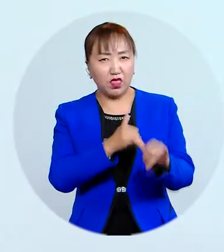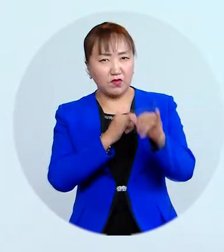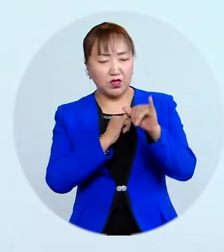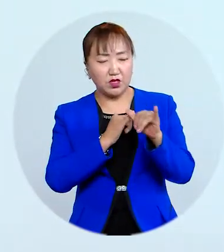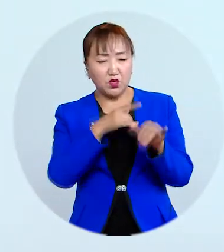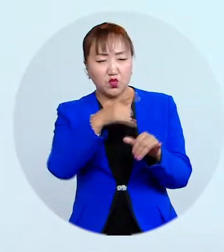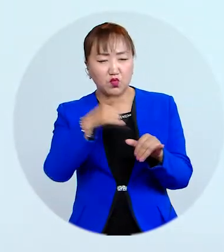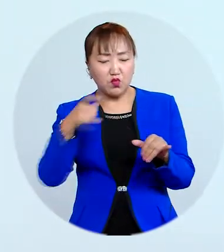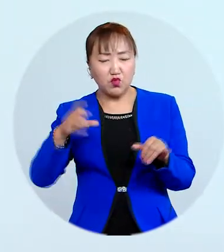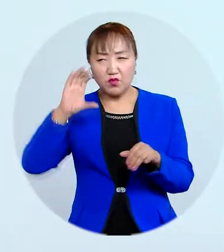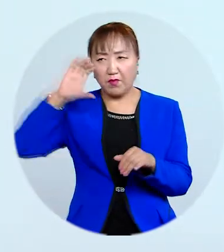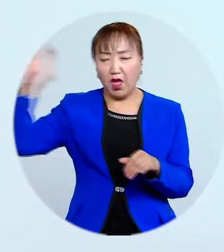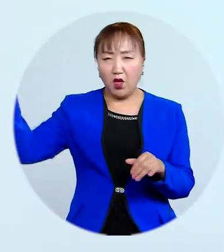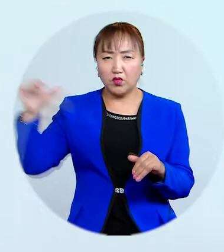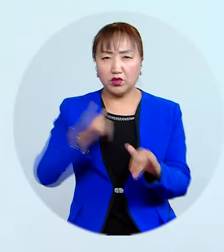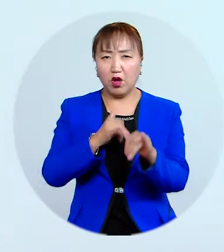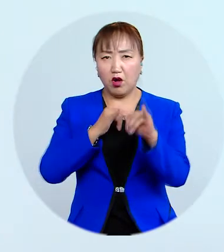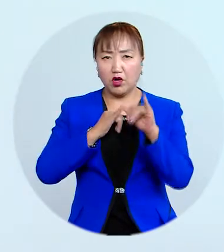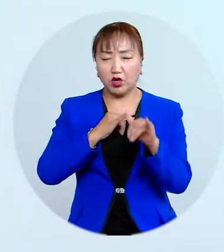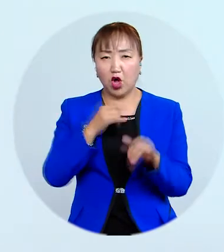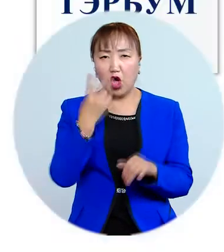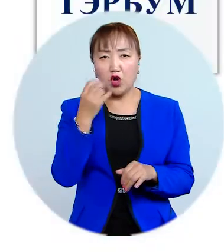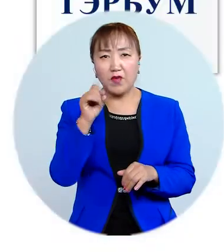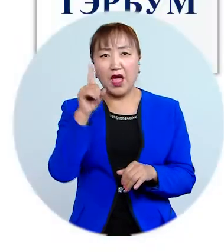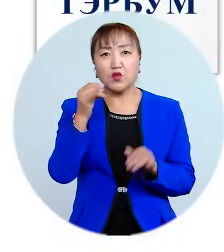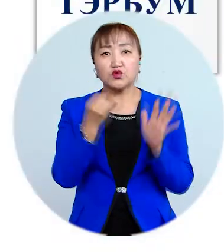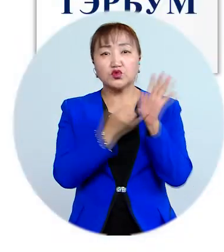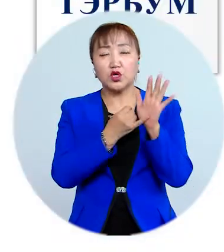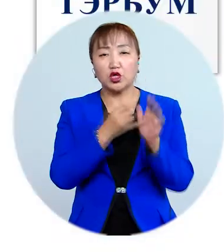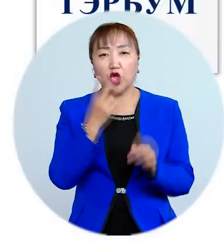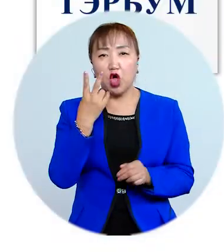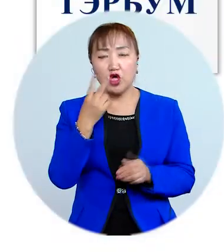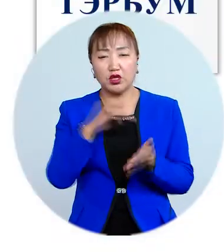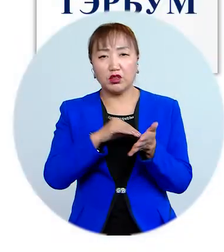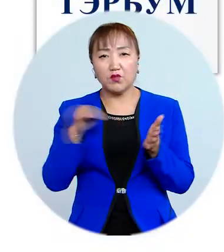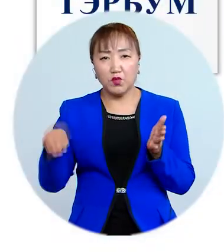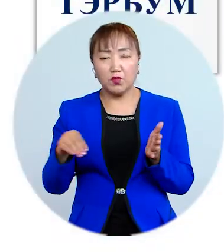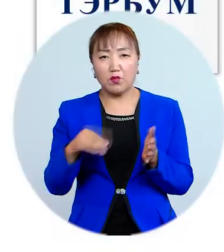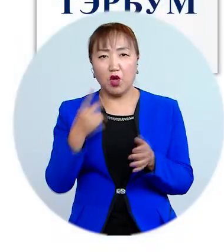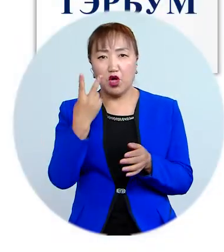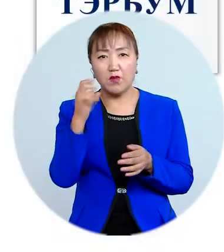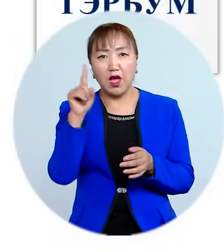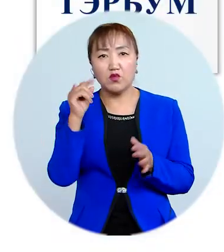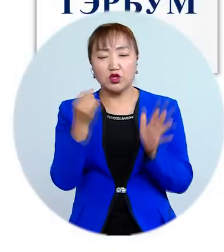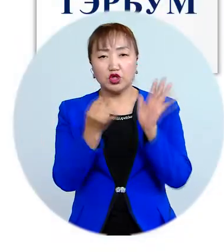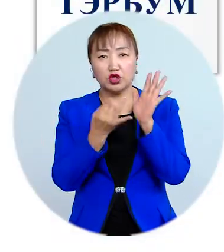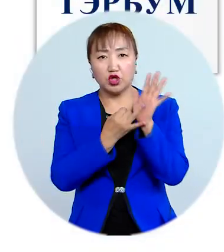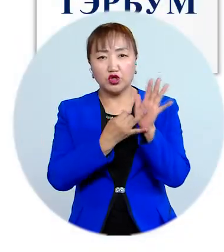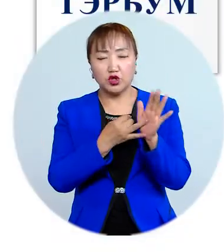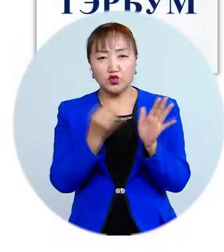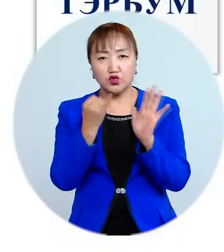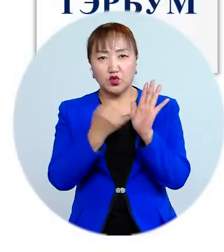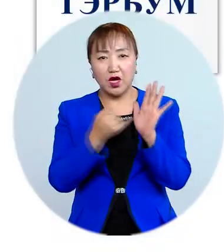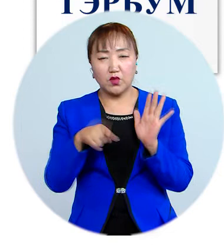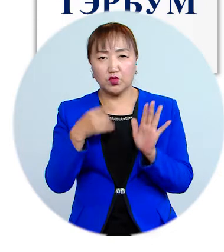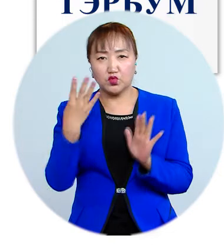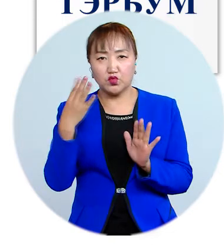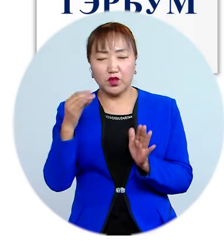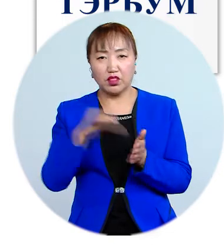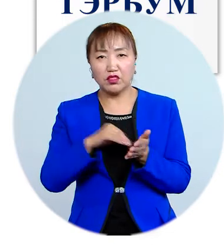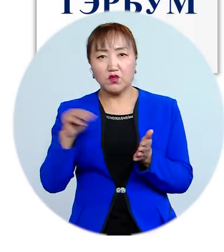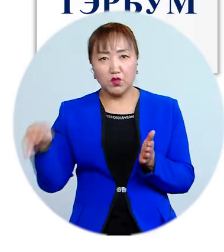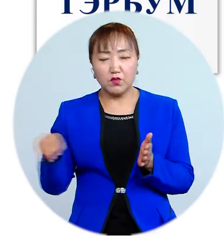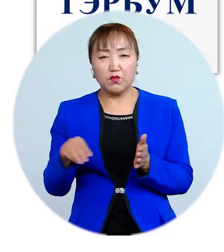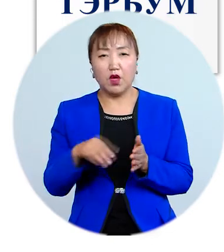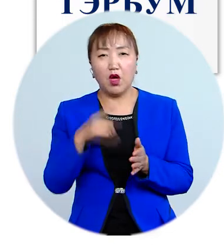болон иргэдэд учирсан хохирлын хэмжээ 2016 онд 2 орчим тэрбум төгрөг, 2017 онд 6.4 тэрбум,